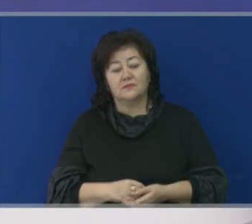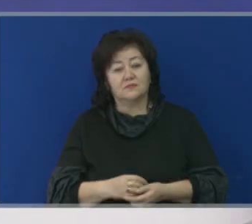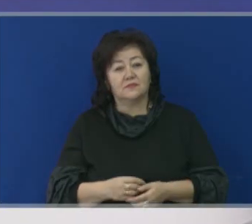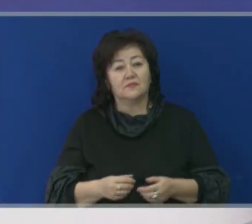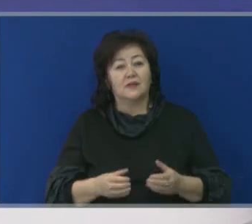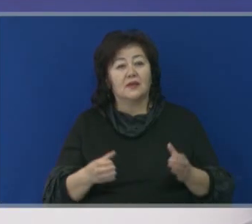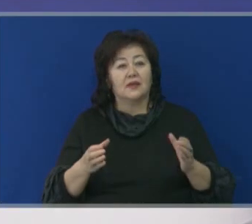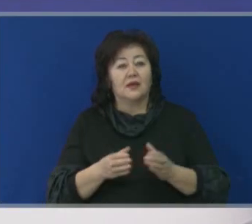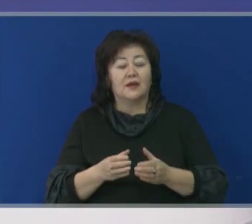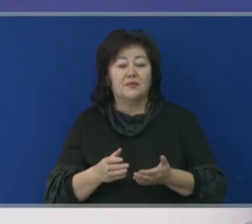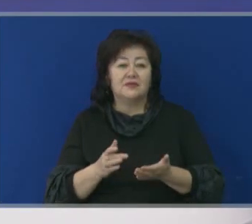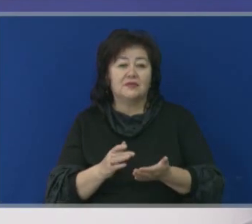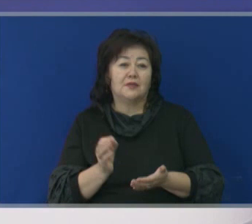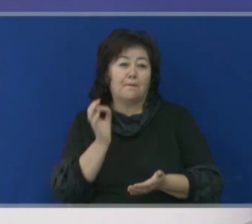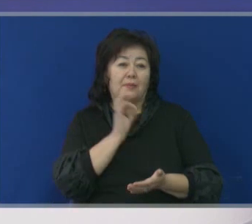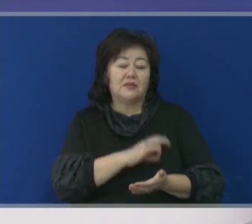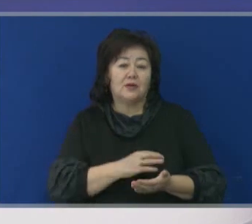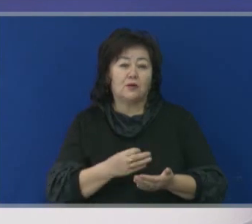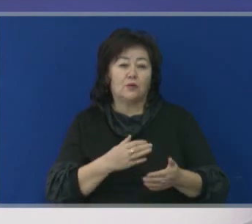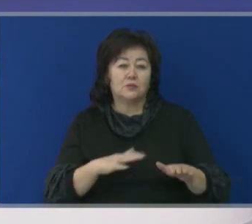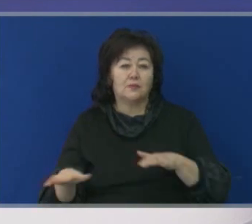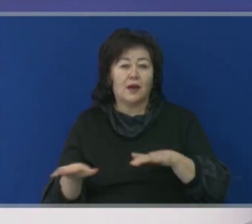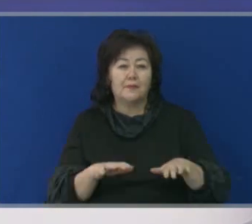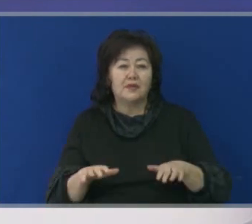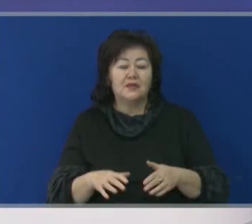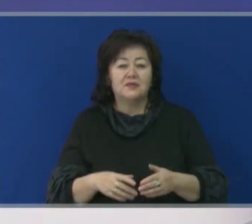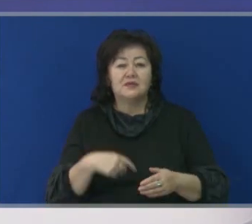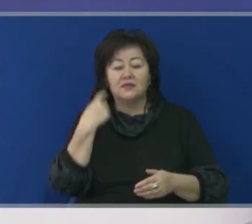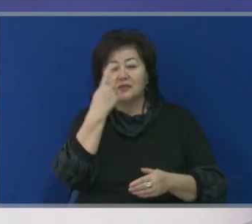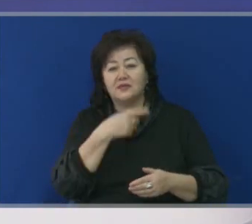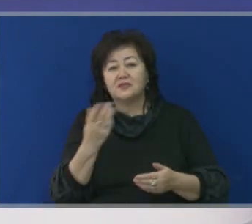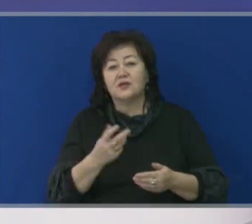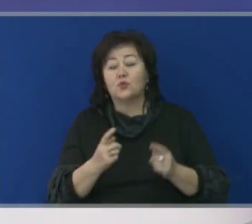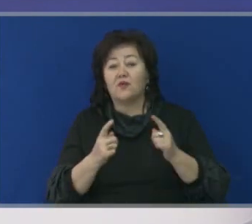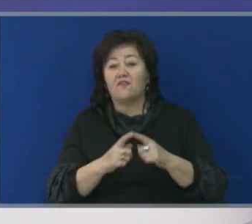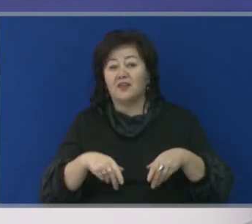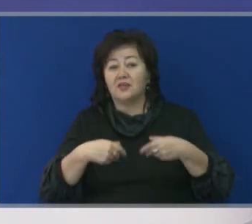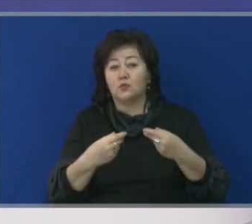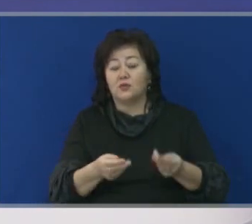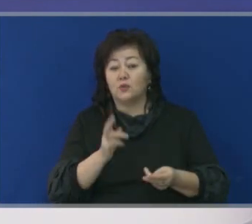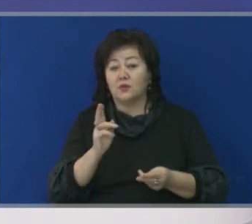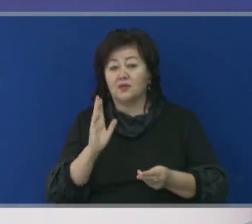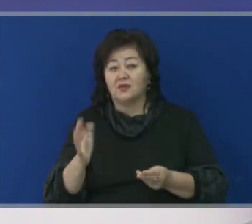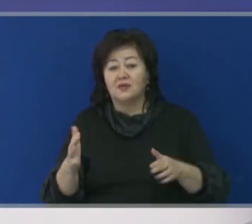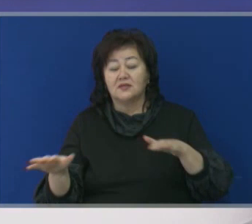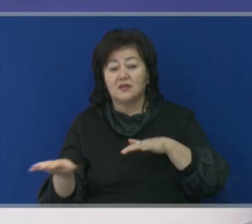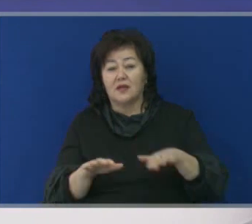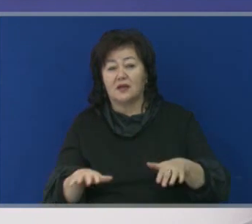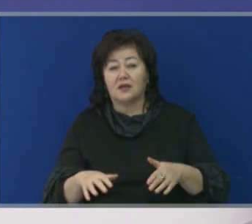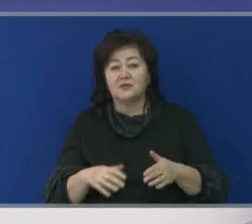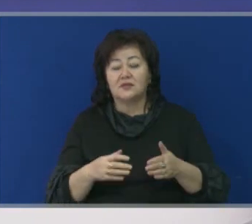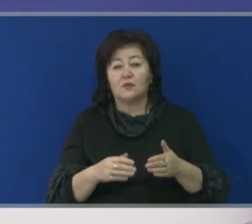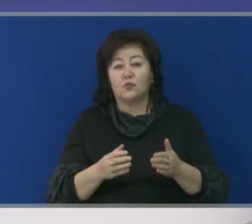Комитет по доходам решил по-новому определить лиц, которые незаконно сдают квартиры в аренду. Сейчас разработан межведомственный план по